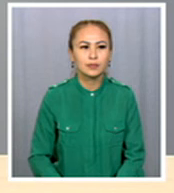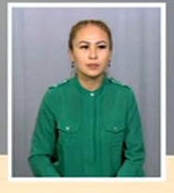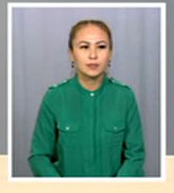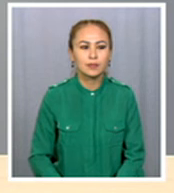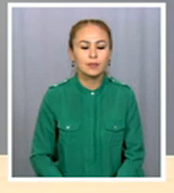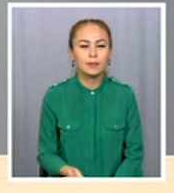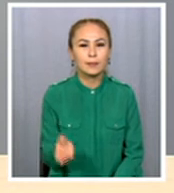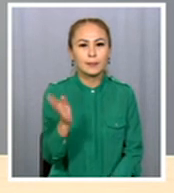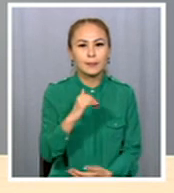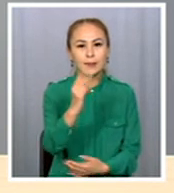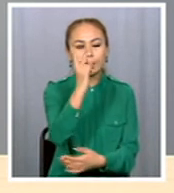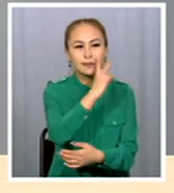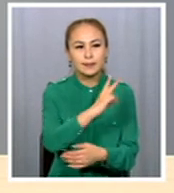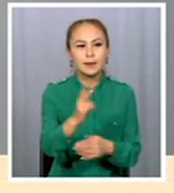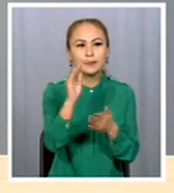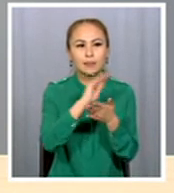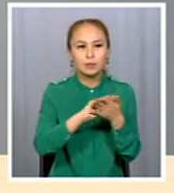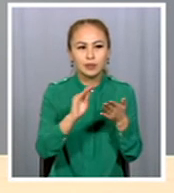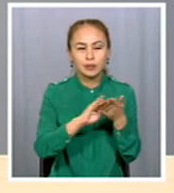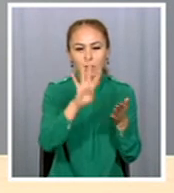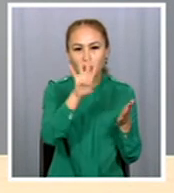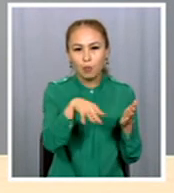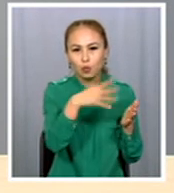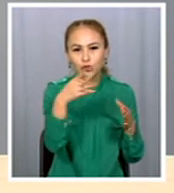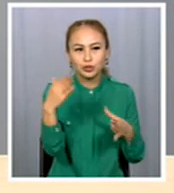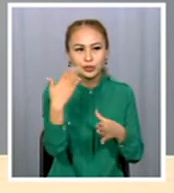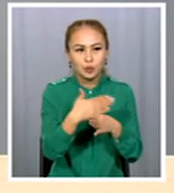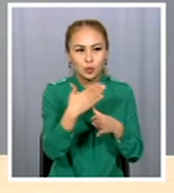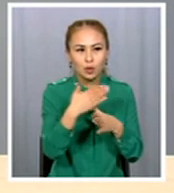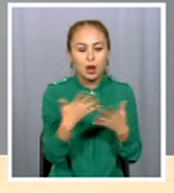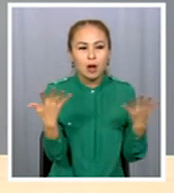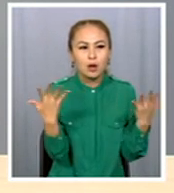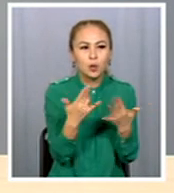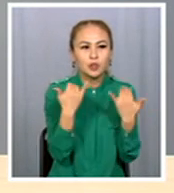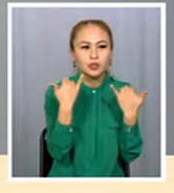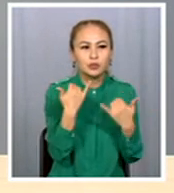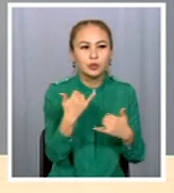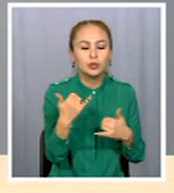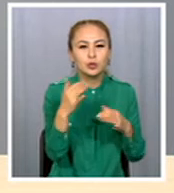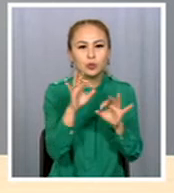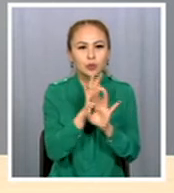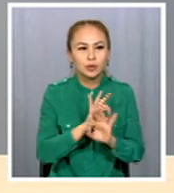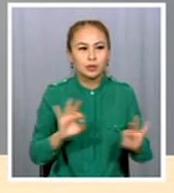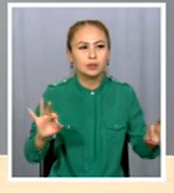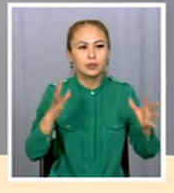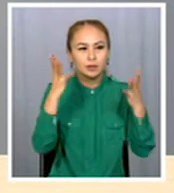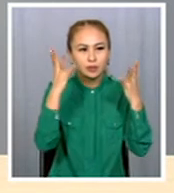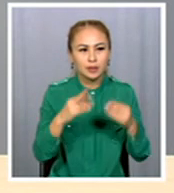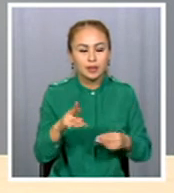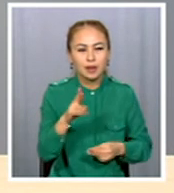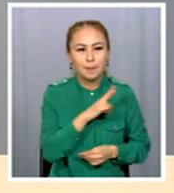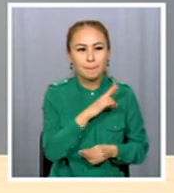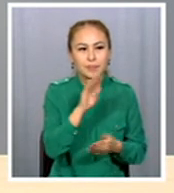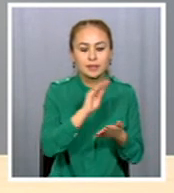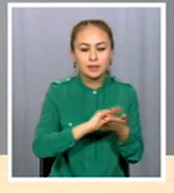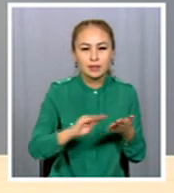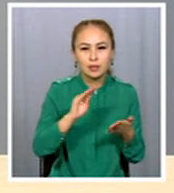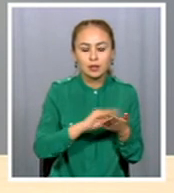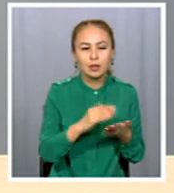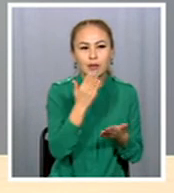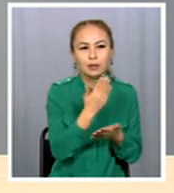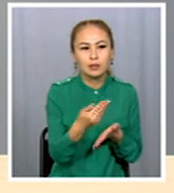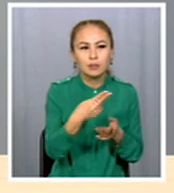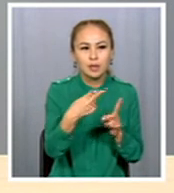Давайте рассмотрим таблицу-помощницу. Какой сегодня чудесный день? По цели высказывания это